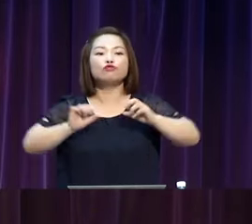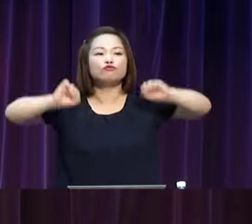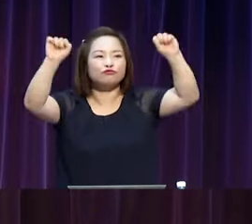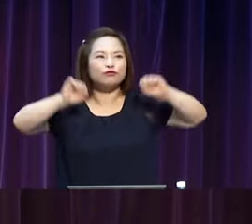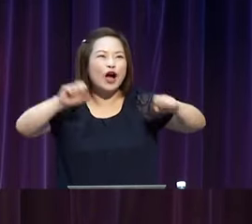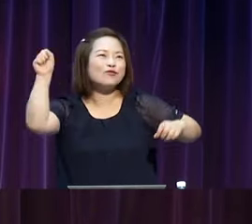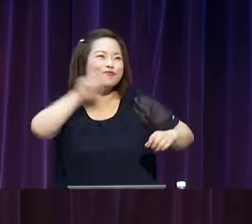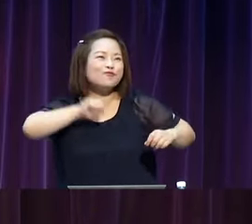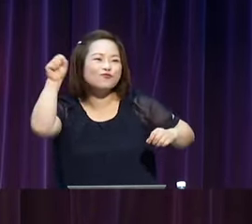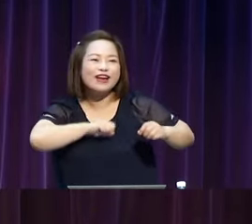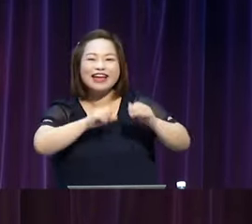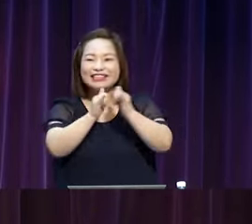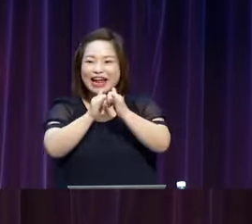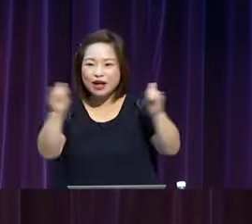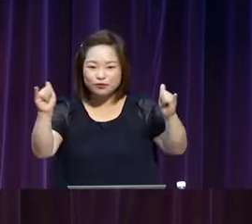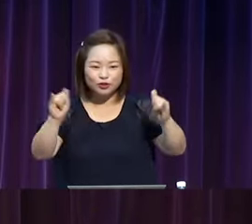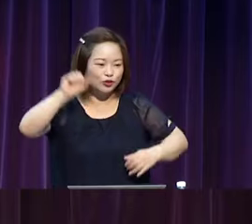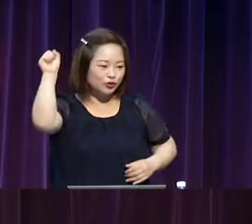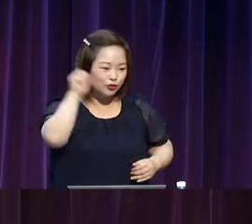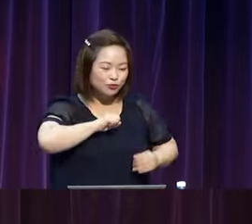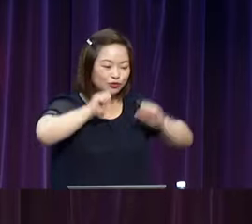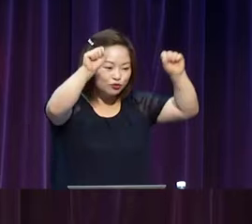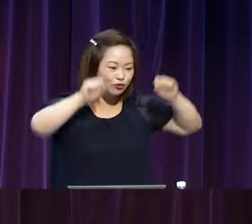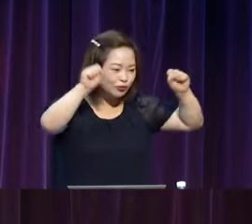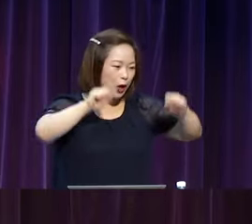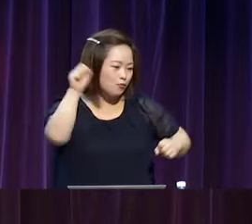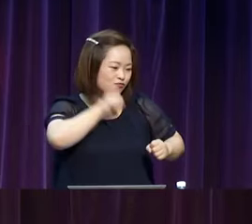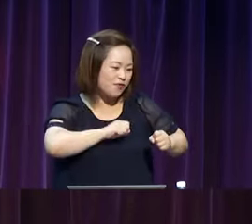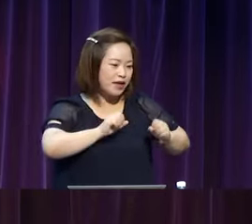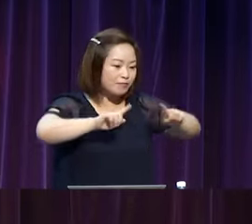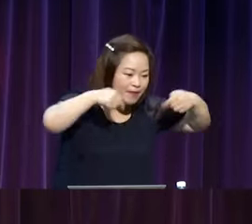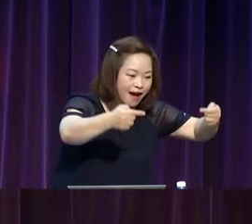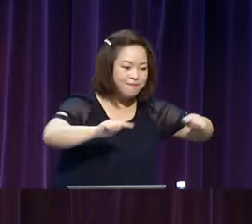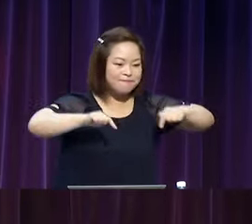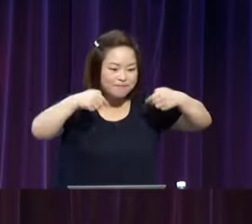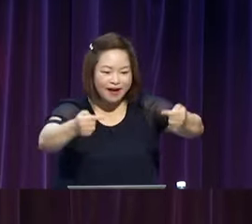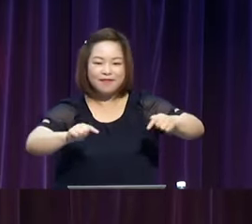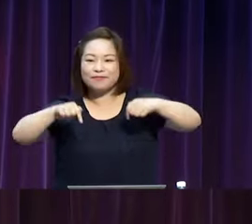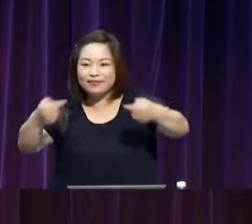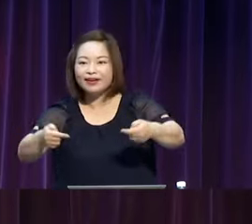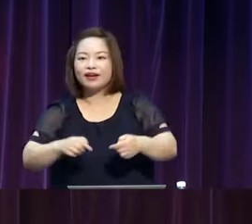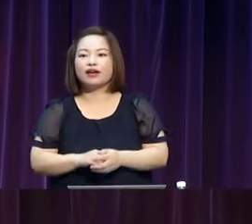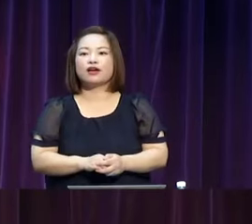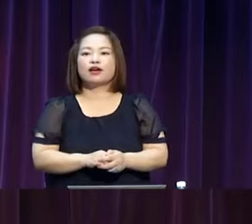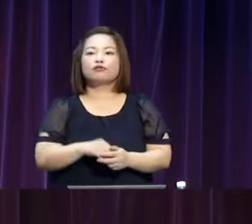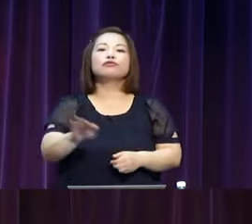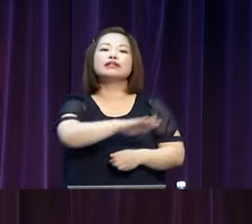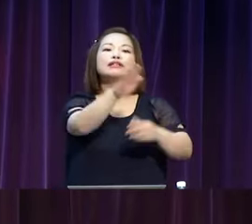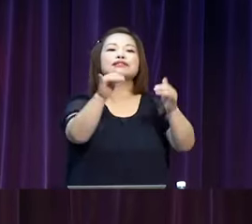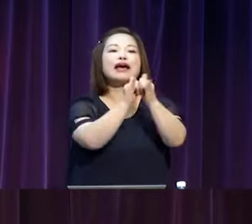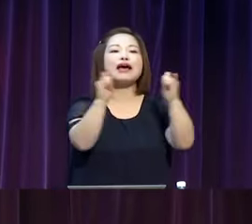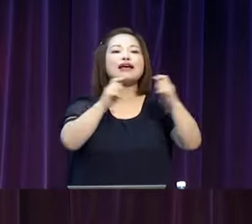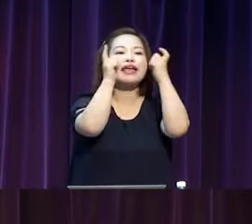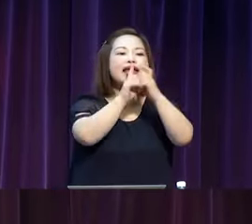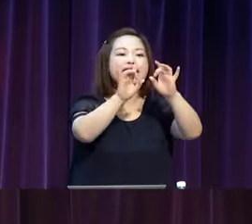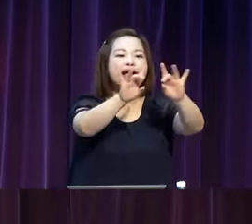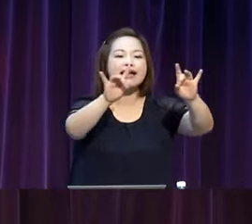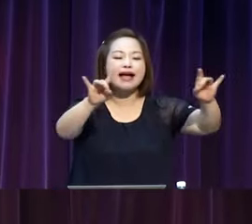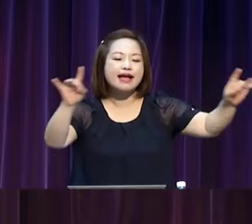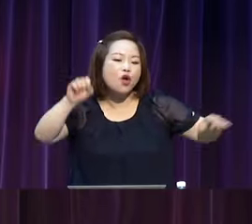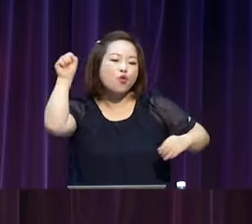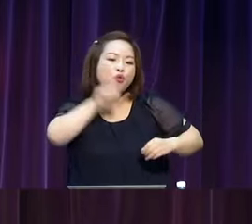사람은 운동만 신경 쓸 거예요. 그것처럼 무엇을 아느냐, 어떤 걸 생각하느냐,